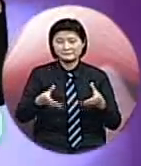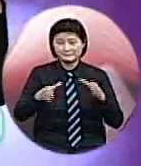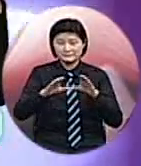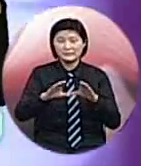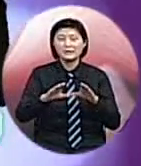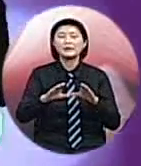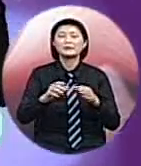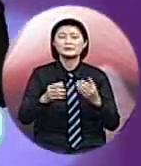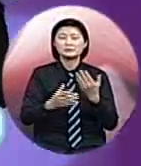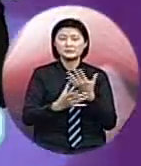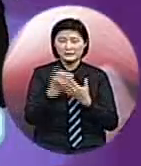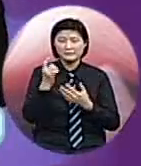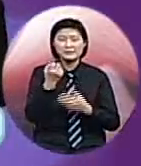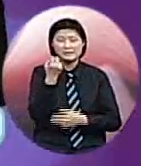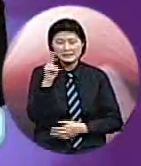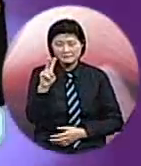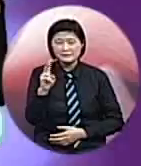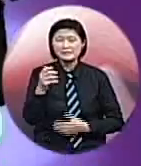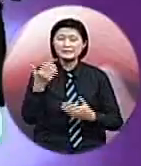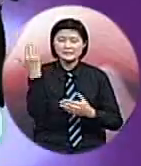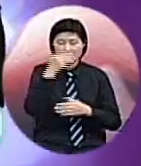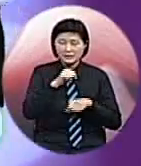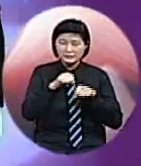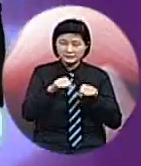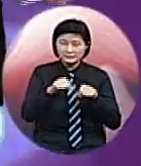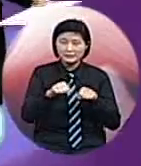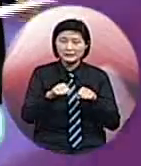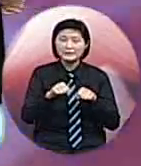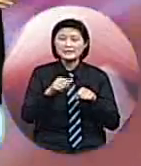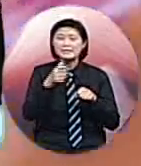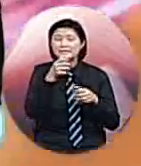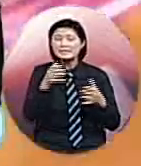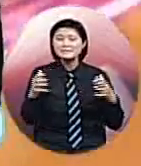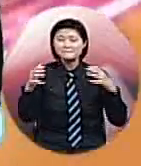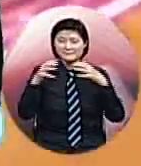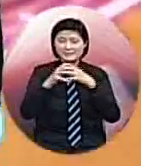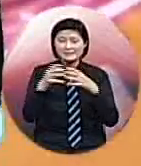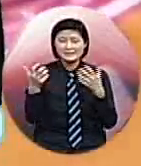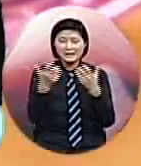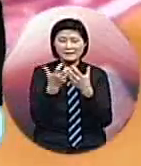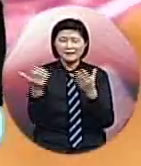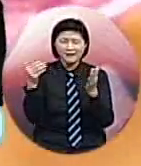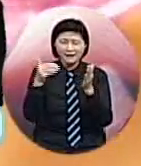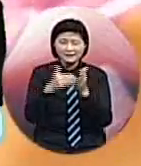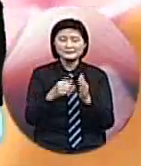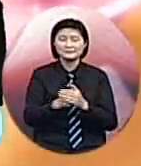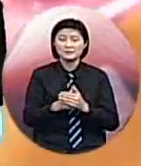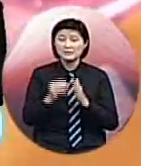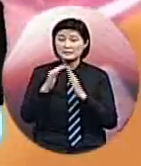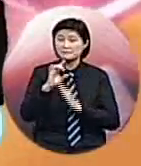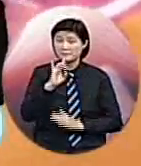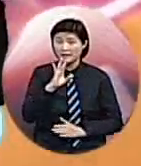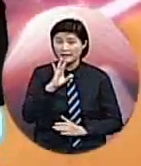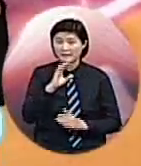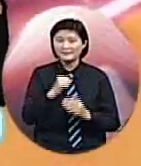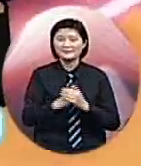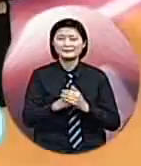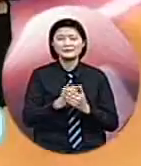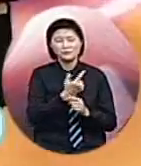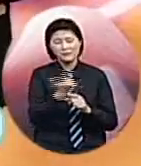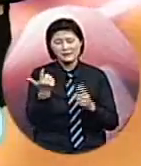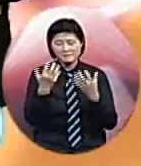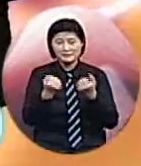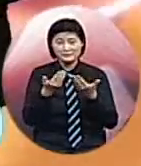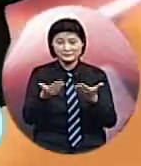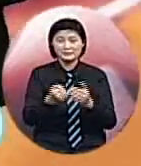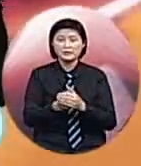도자기 세트, 청소기, TV, 또 예. 김치 냉장고까지. 그럼 그거면 네. 다 되지 뭐 집만 있으면 되죠. 그 외에도 많이 드려요. 네. 집은